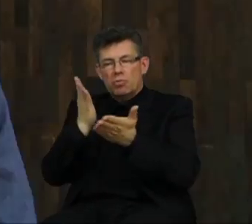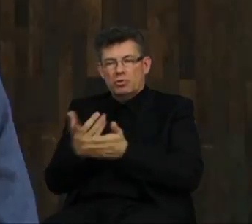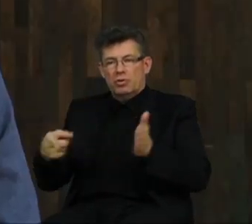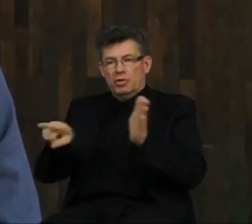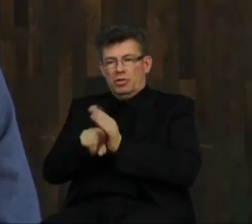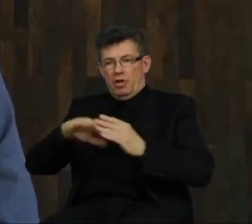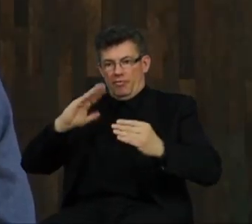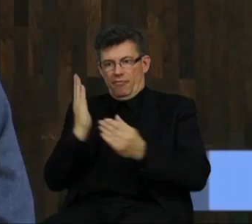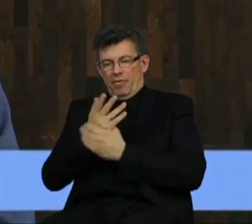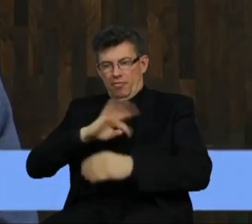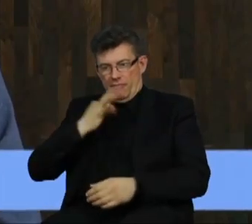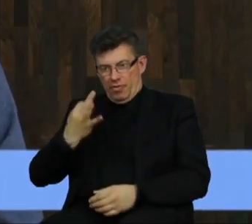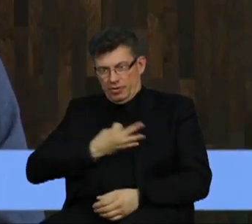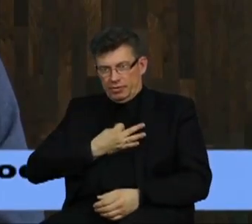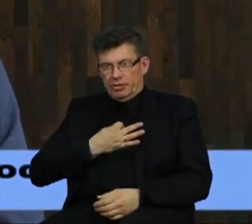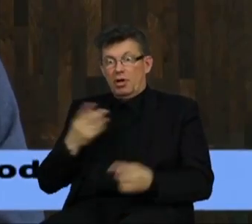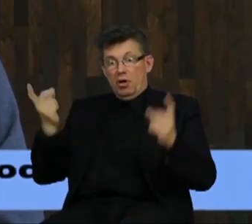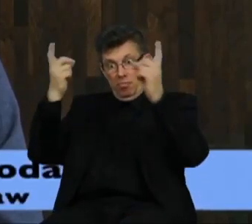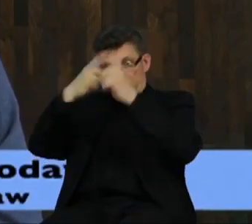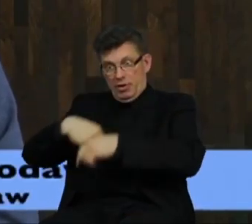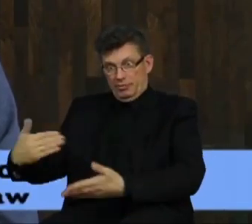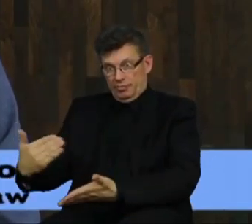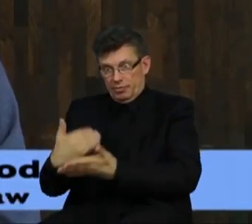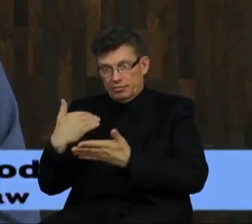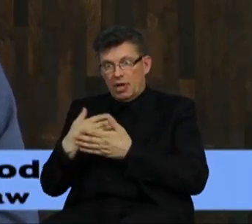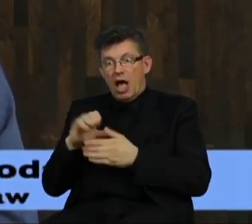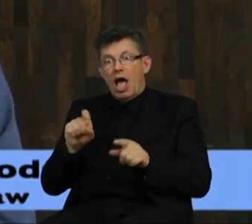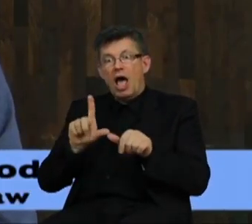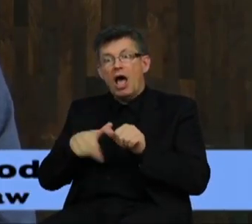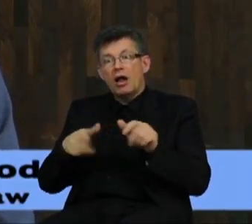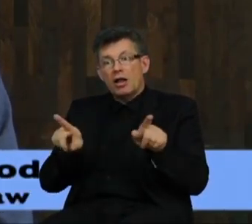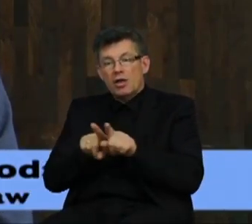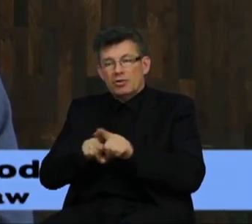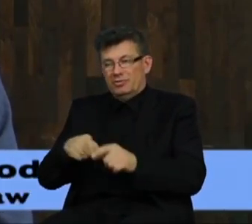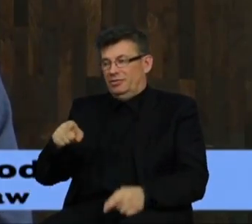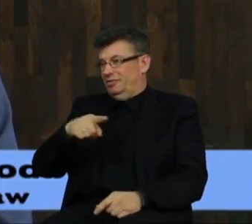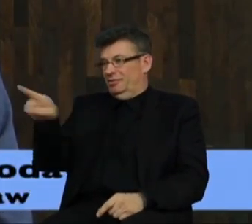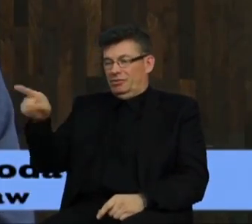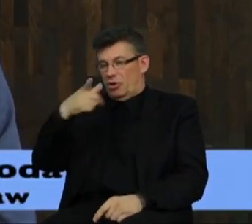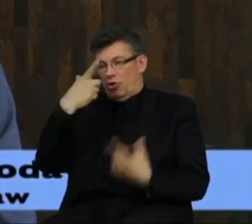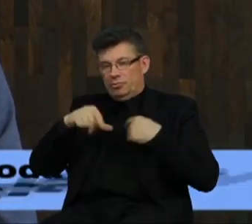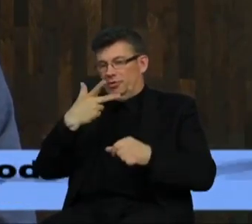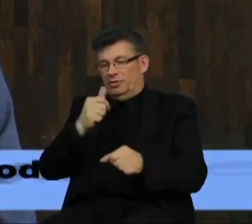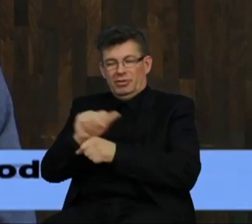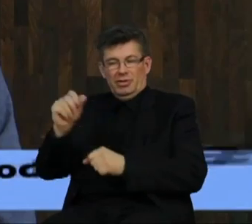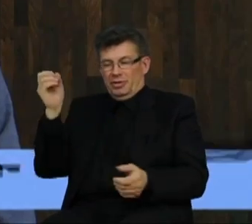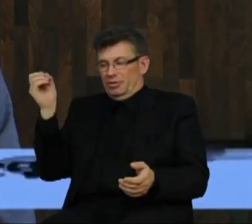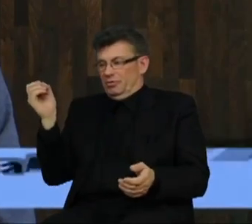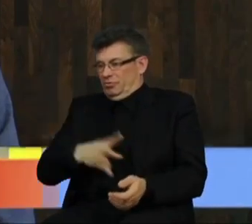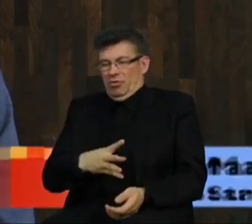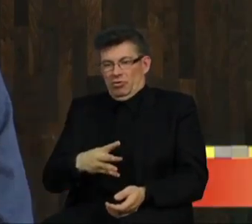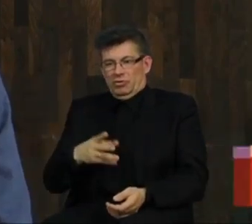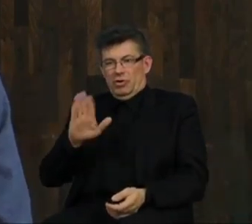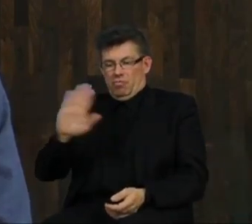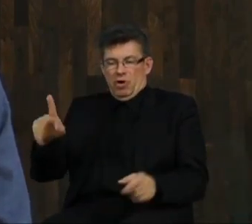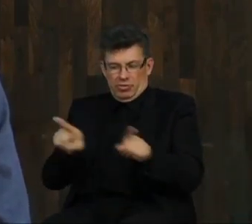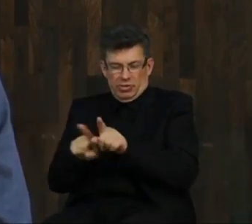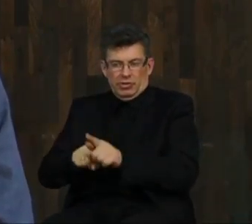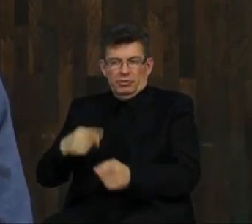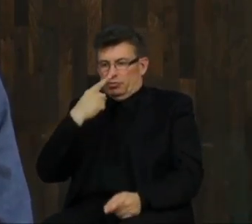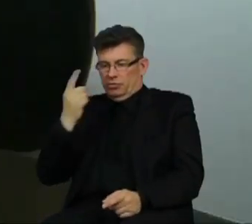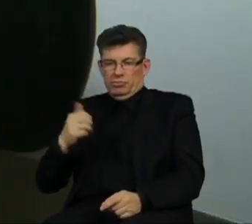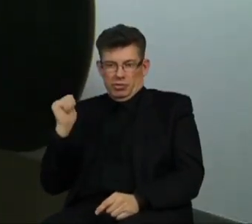przedsiębiorcy, ze strony państwa, ale z drugiej strony te osoby nie są w niczym gorsze, a czasami po prostu mają dużo, dużo lepsze kompetencje niż osoby,